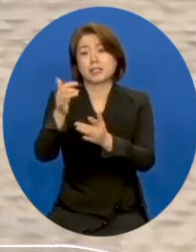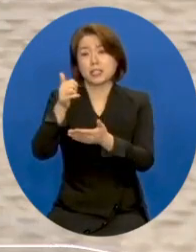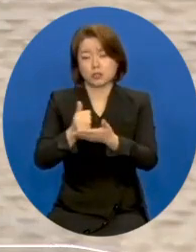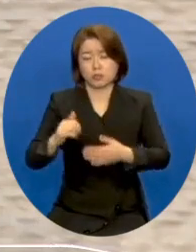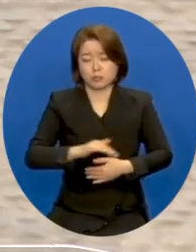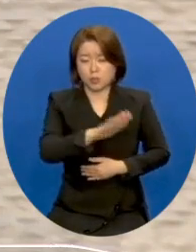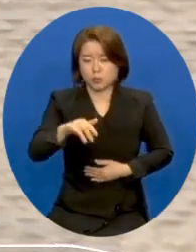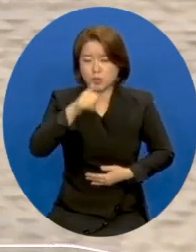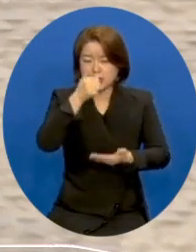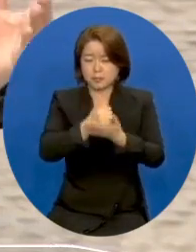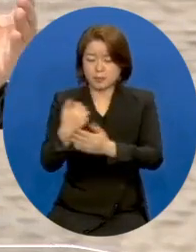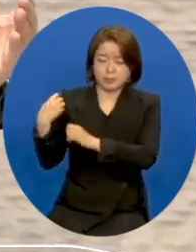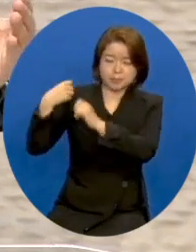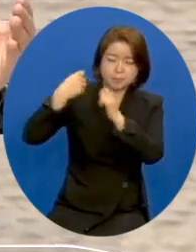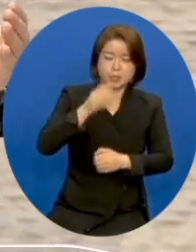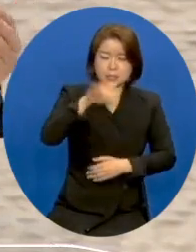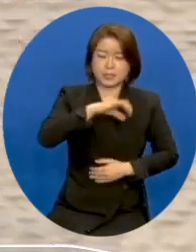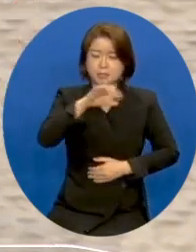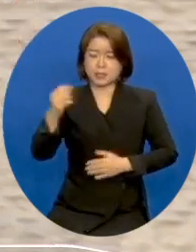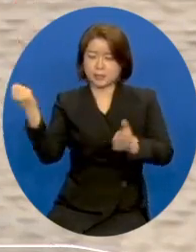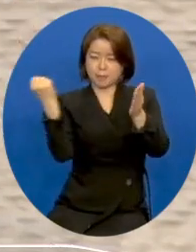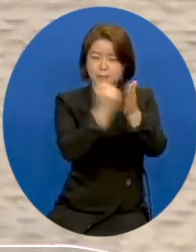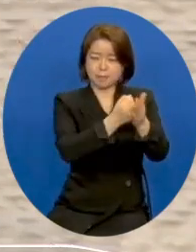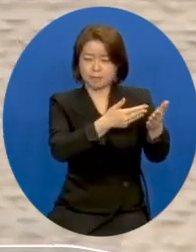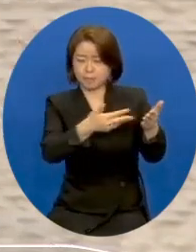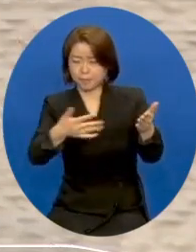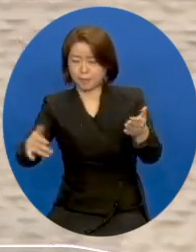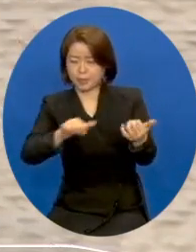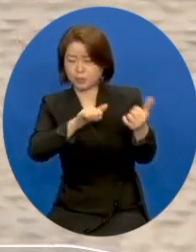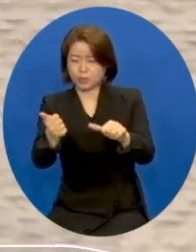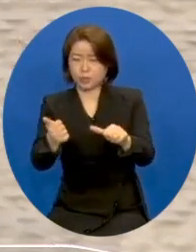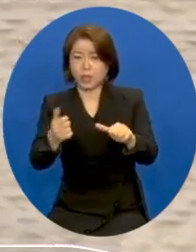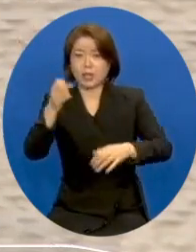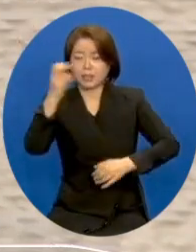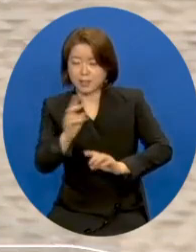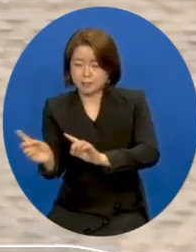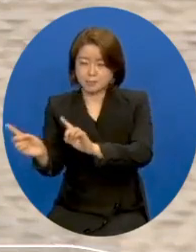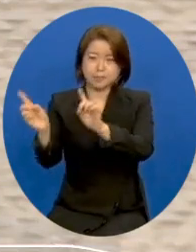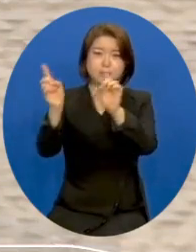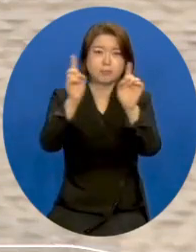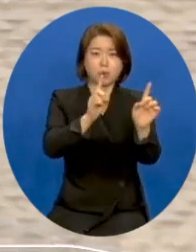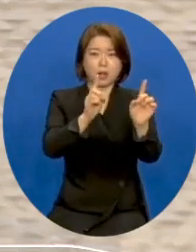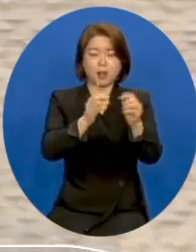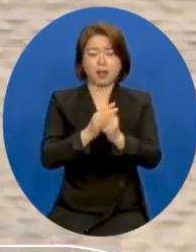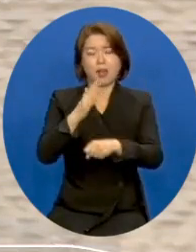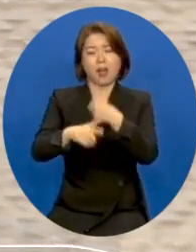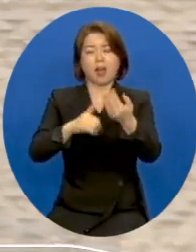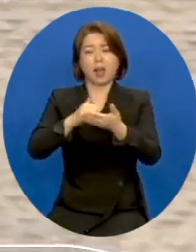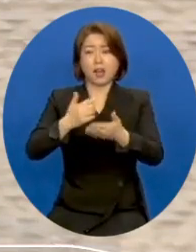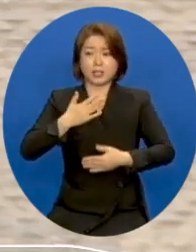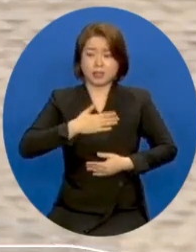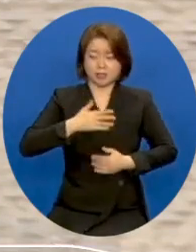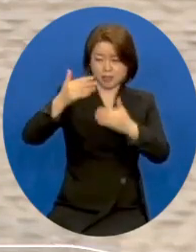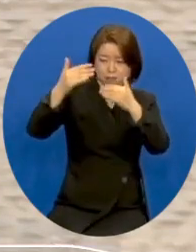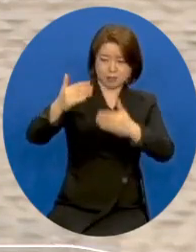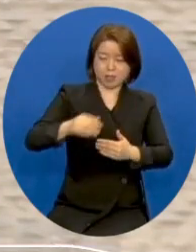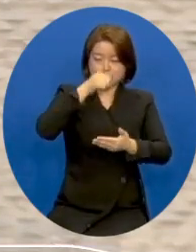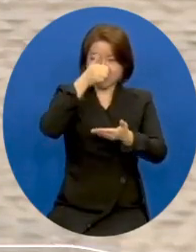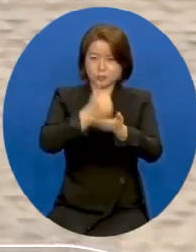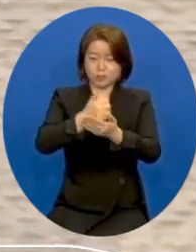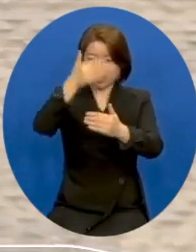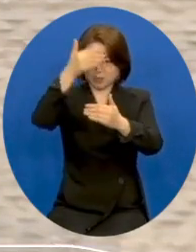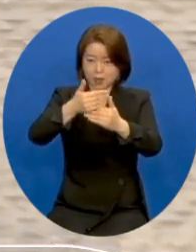죄를 지시고 십자가에 죽으시고 그리고 부활하심으로 하나님과 우리 사이에 죄의 장벽이